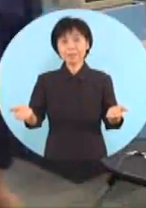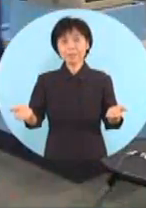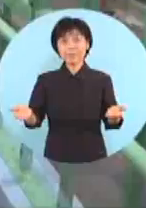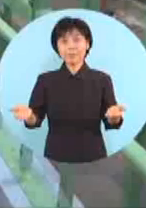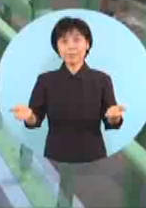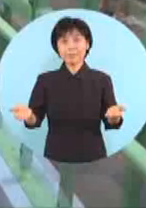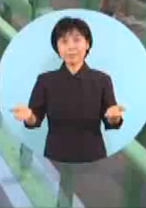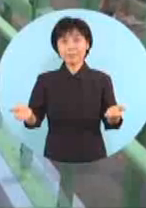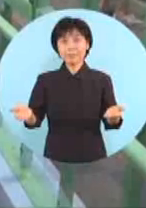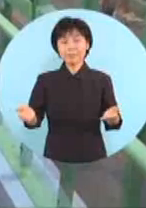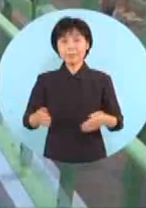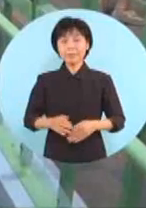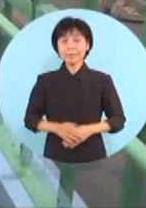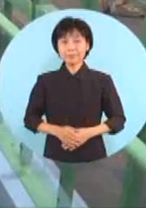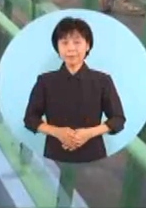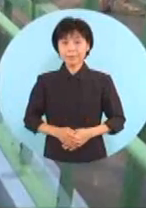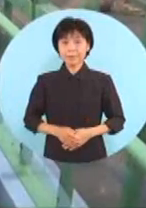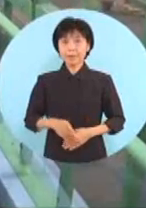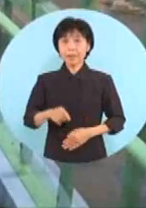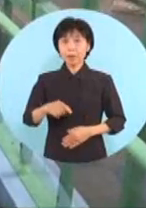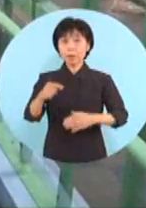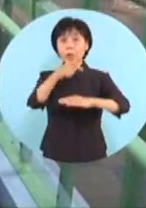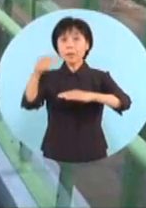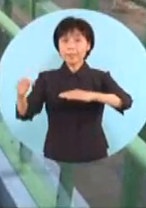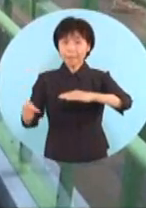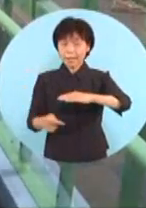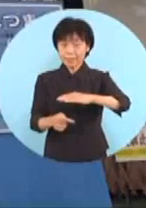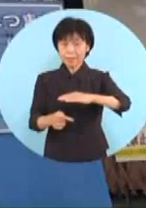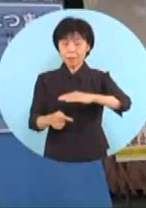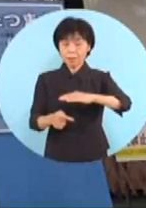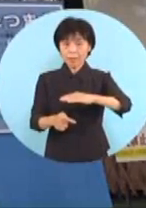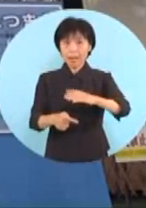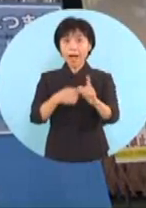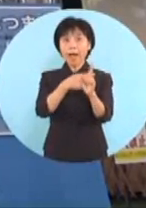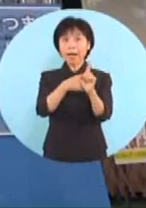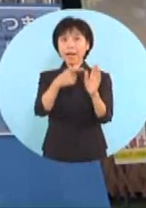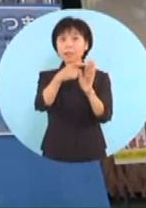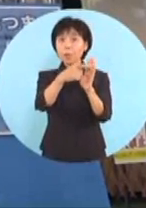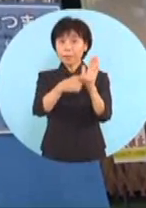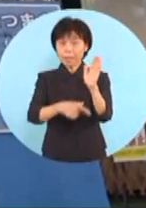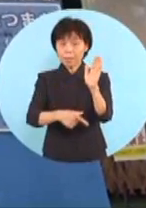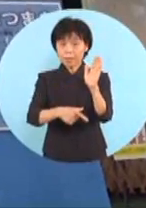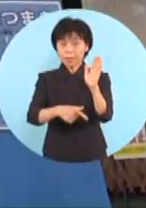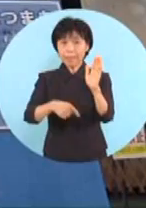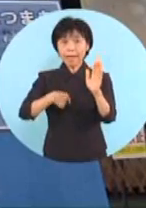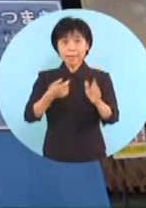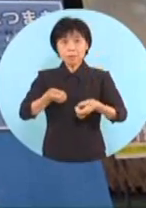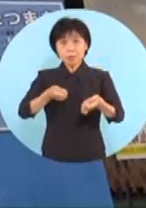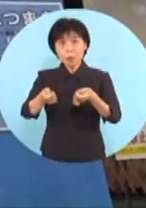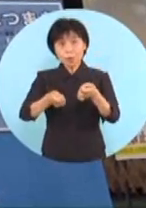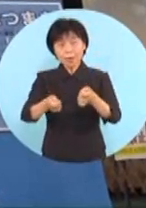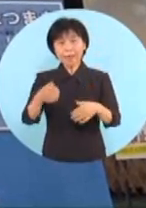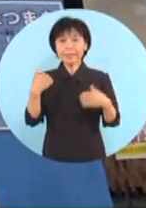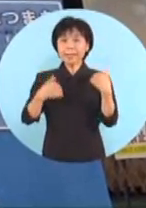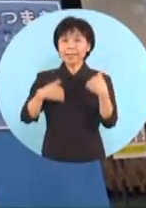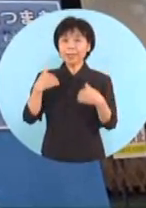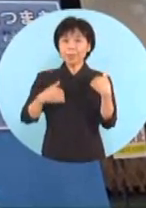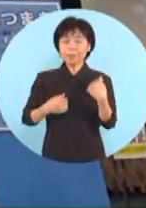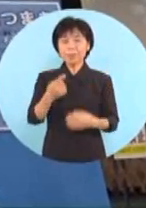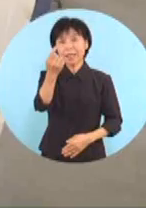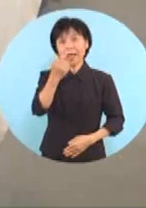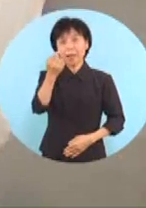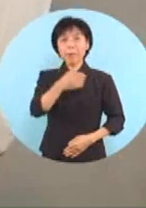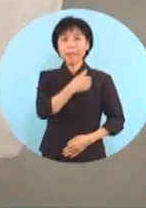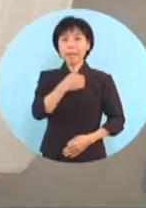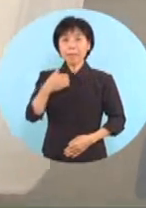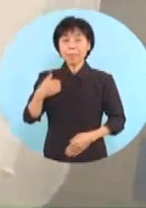。 この科学展示室には、身近な科学をテーマにした動かして楽しく学べる